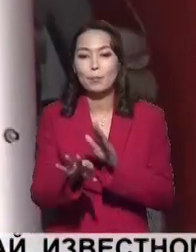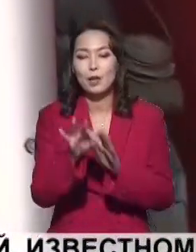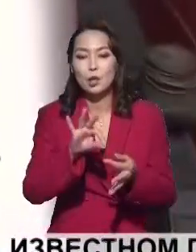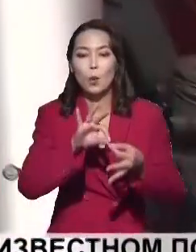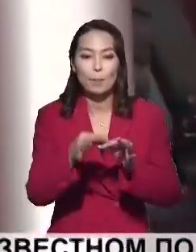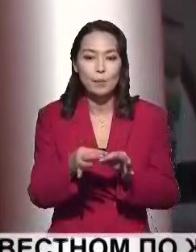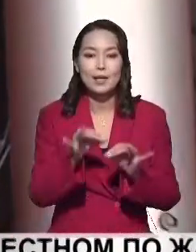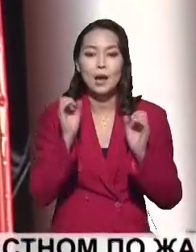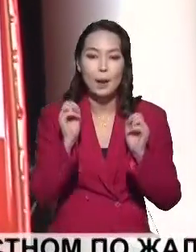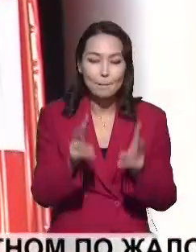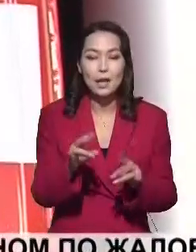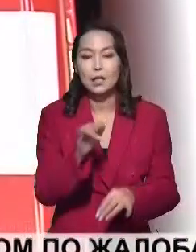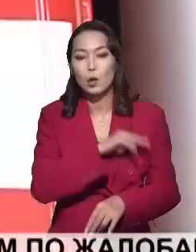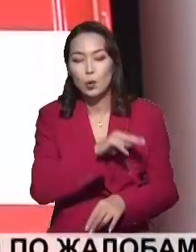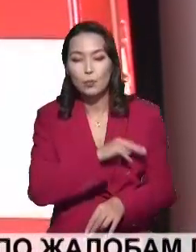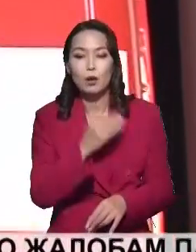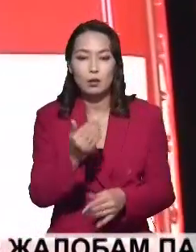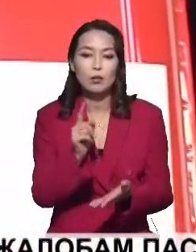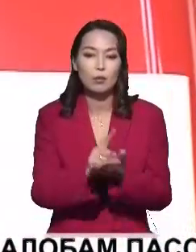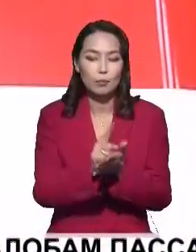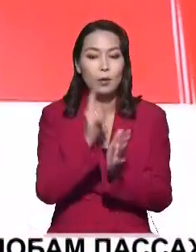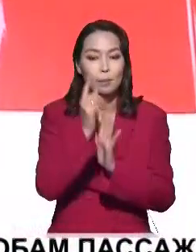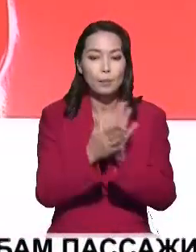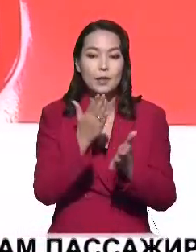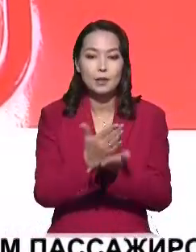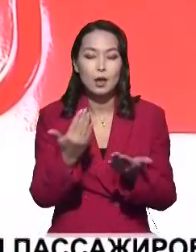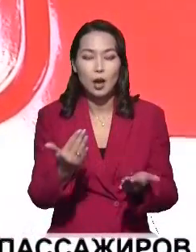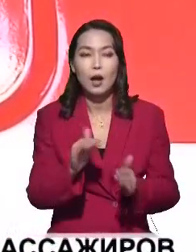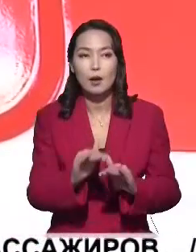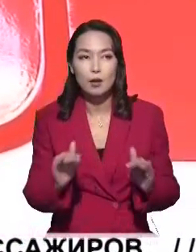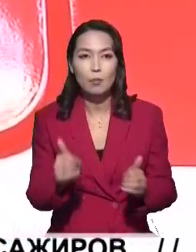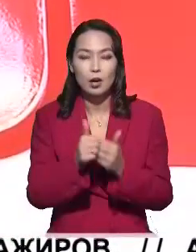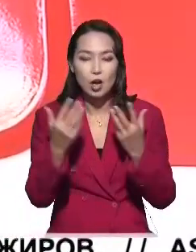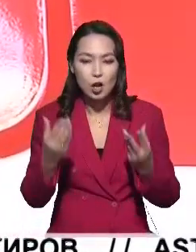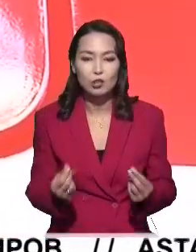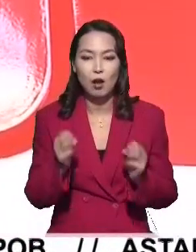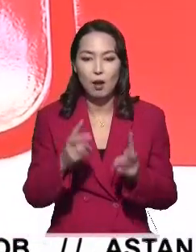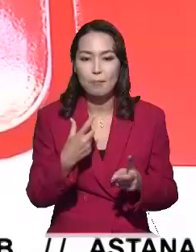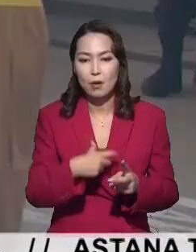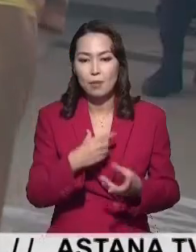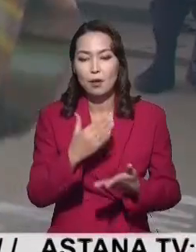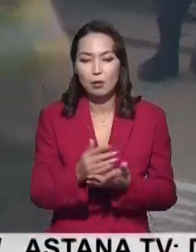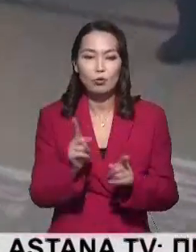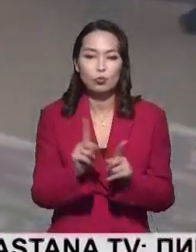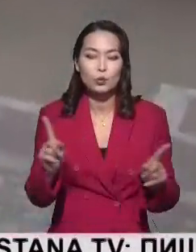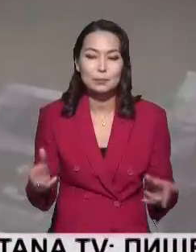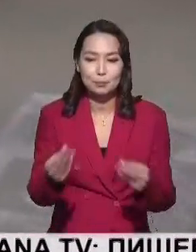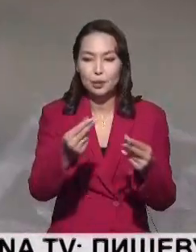и опасности их службы вполне обосновано. Эти ребята рискуют жизнью каждый день, чтобы спасти жизни других.